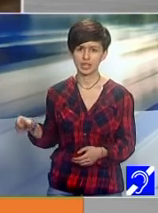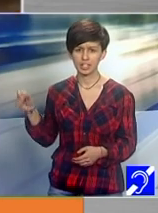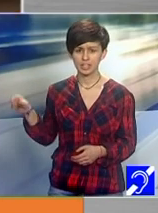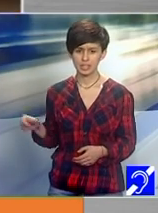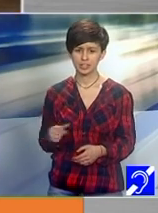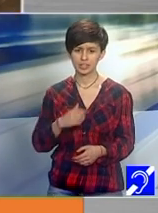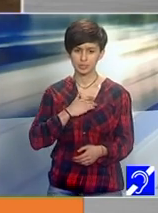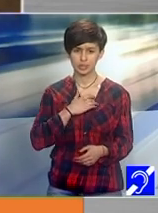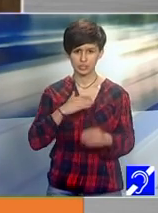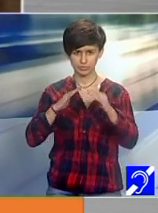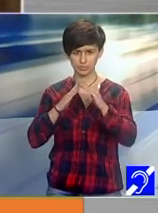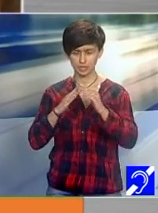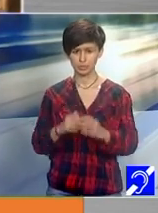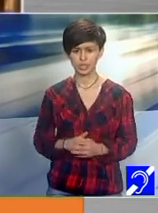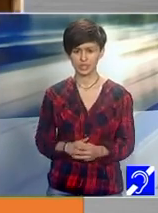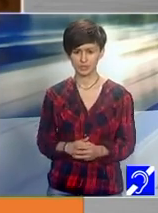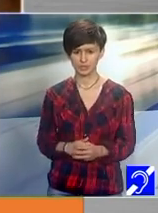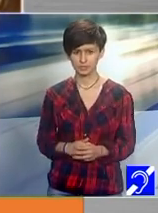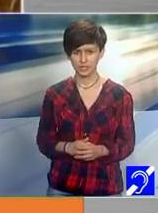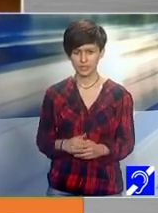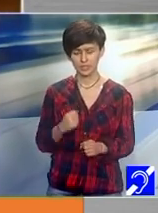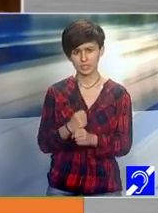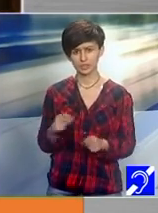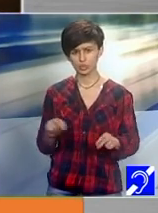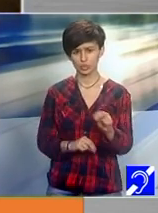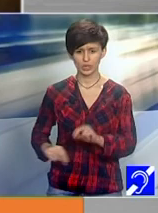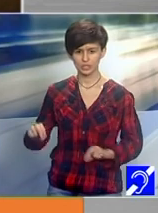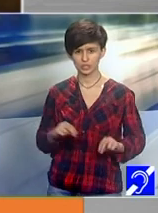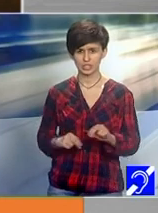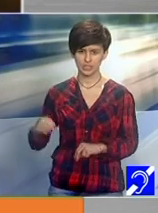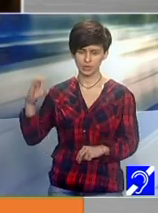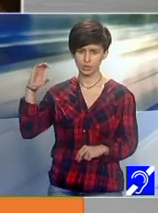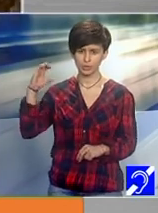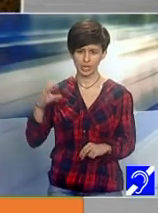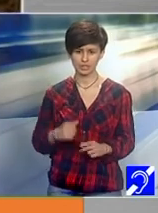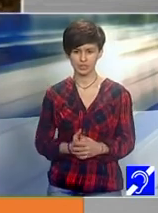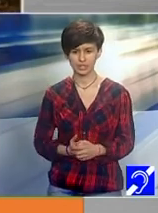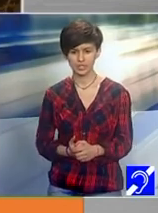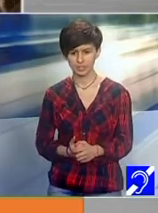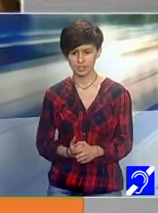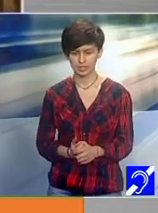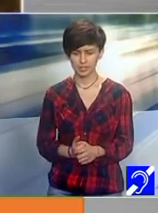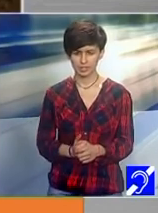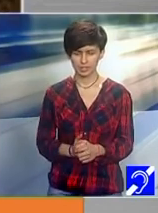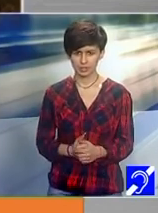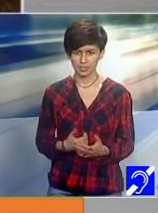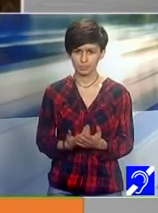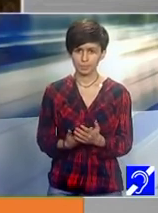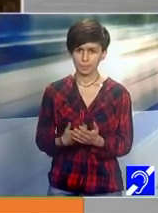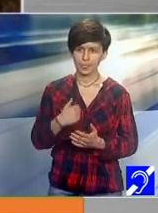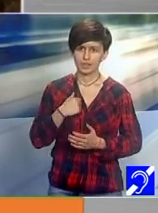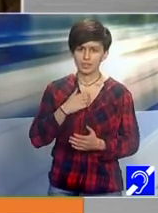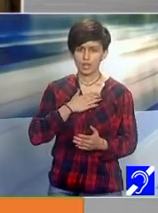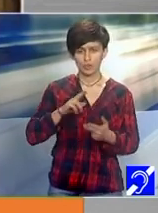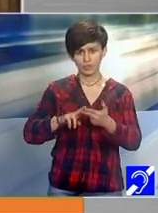s-a constituit această uniune de cooperative. Sperăm să apară încă alte cooperative, pentru că eu am avut foarte multe întâlniri